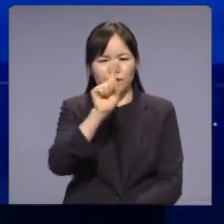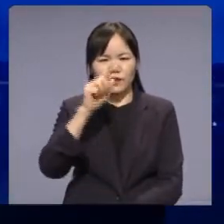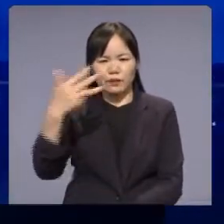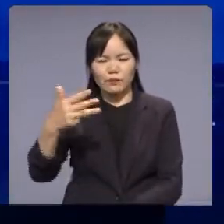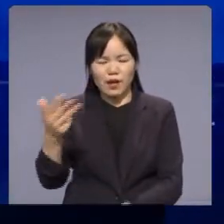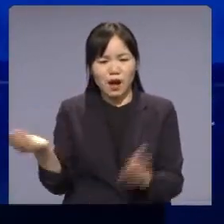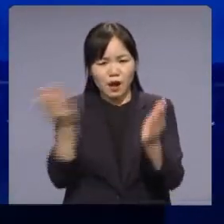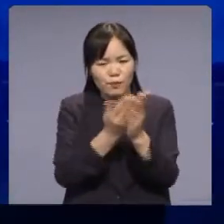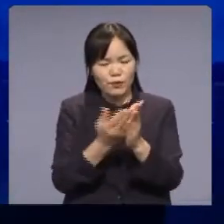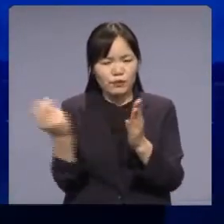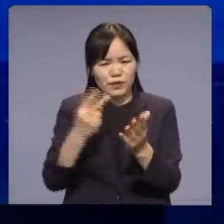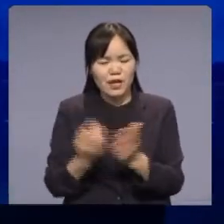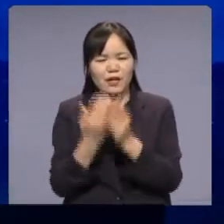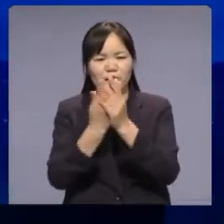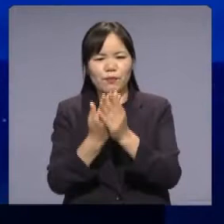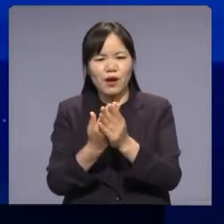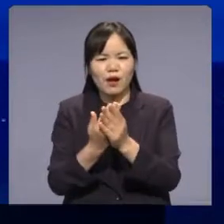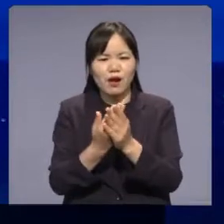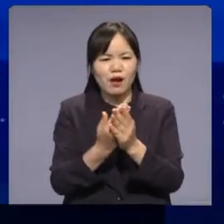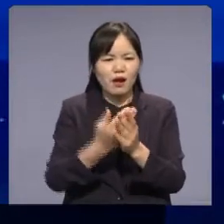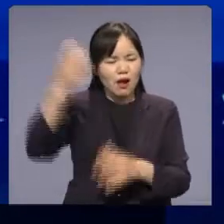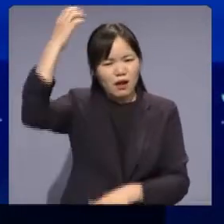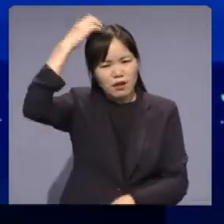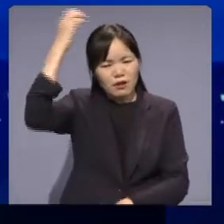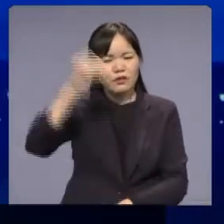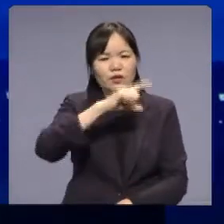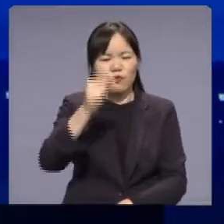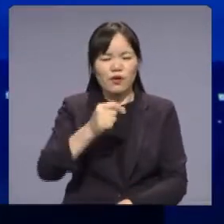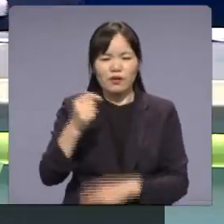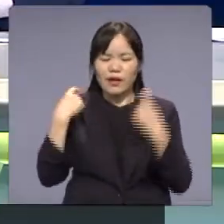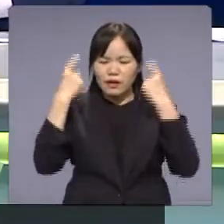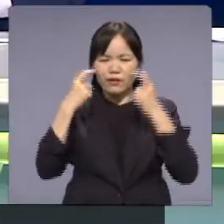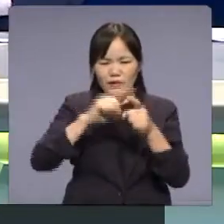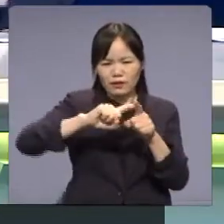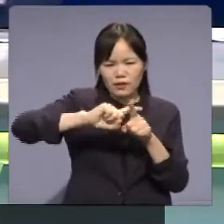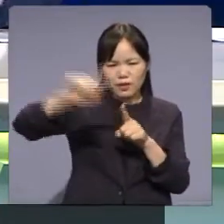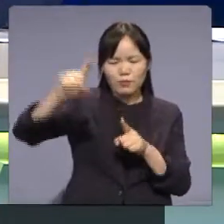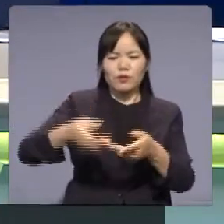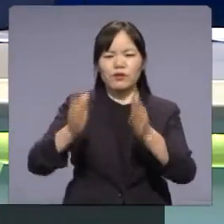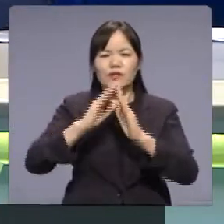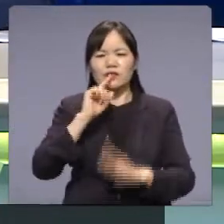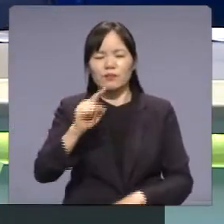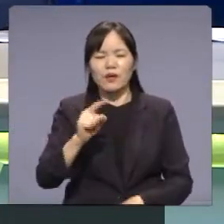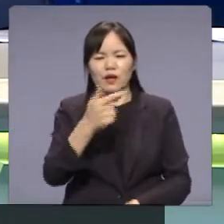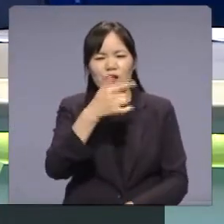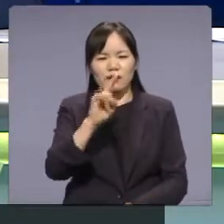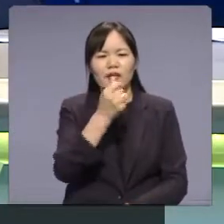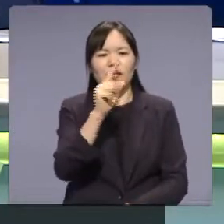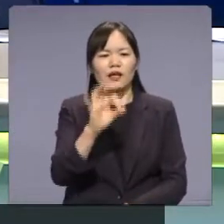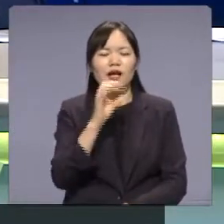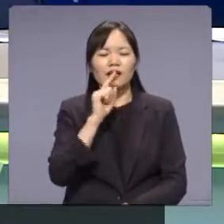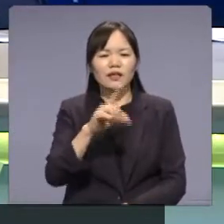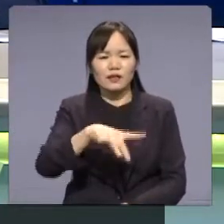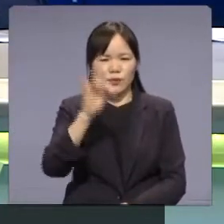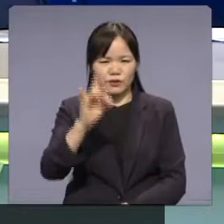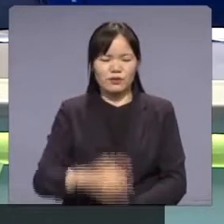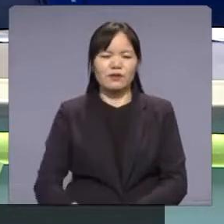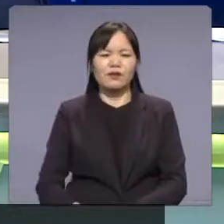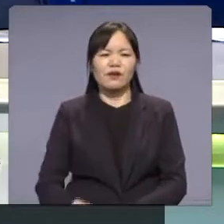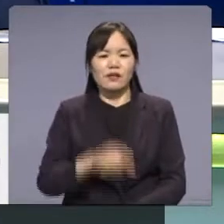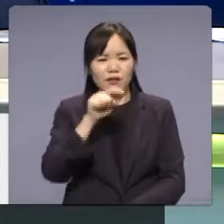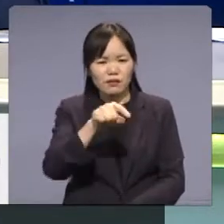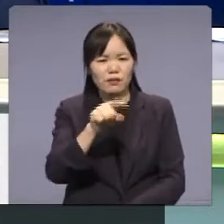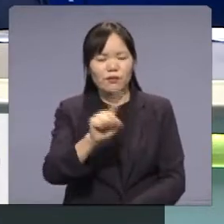재개발하시겠다. 그리고 두 번째 영종 월미관에 관광 케이블카를 설치하도록 하겠다. 먼저 내양 얘기도 하시죠. 내양